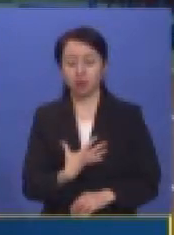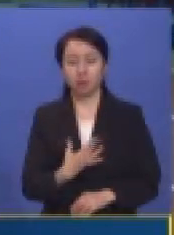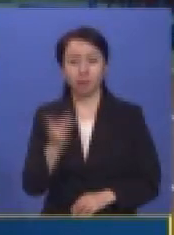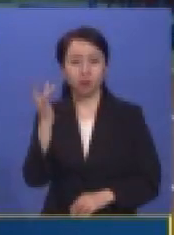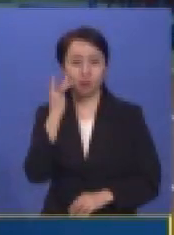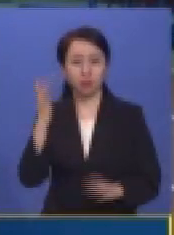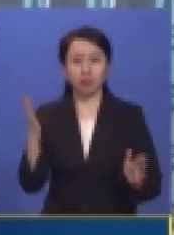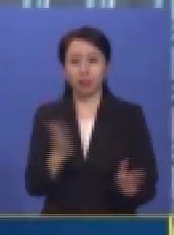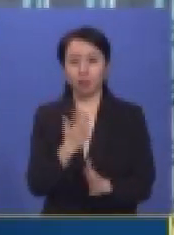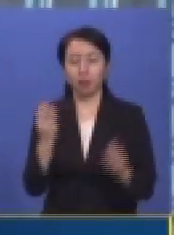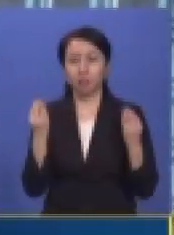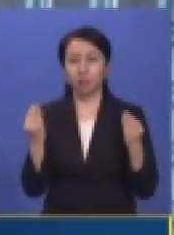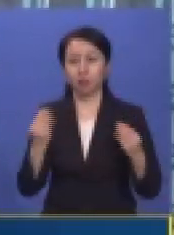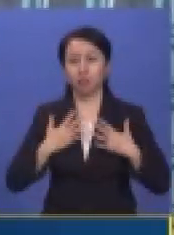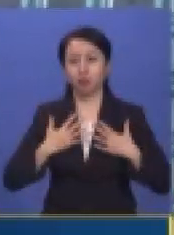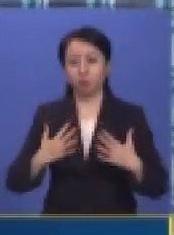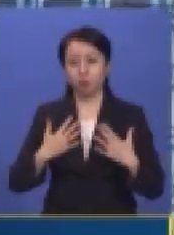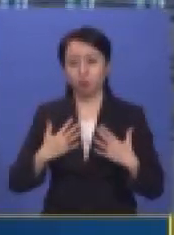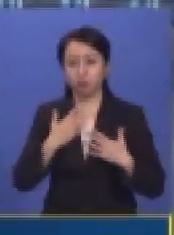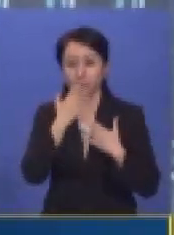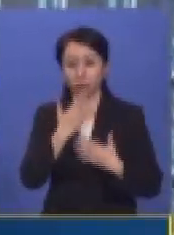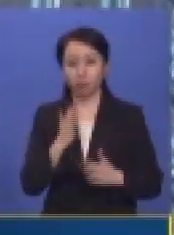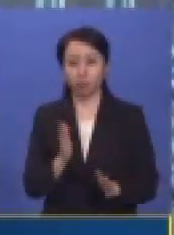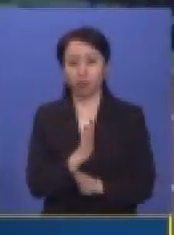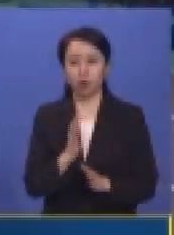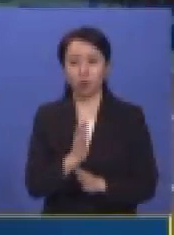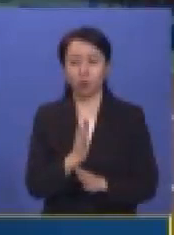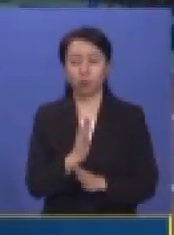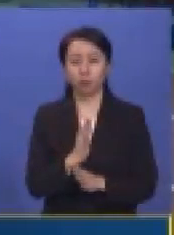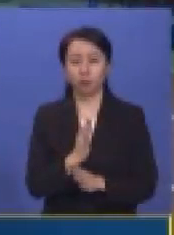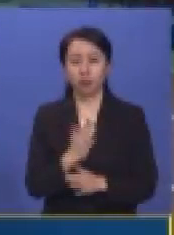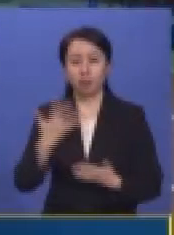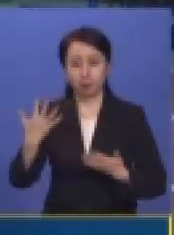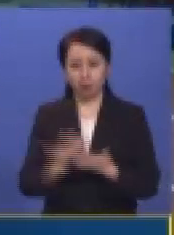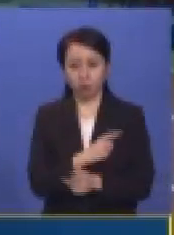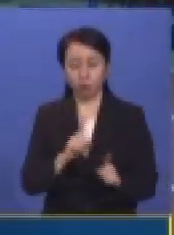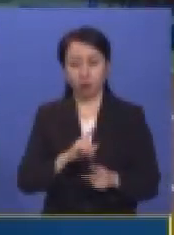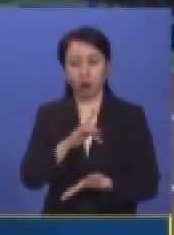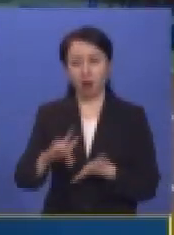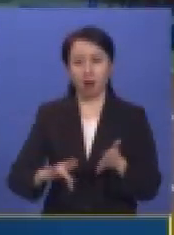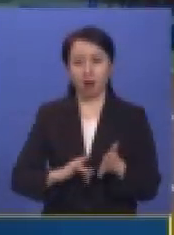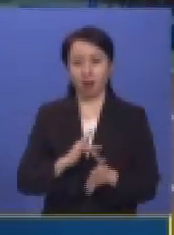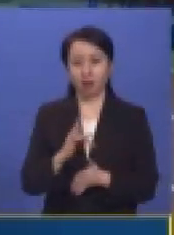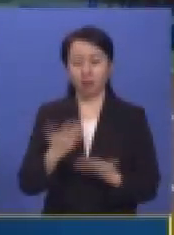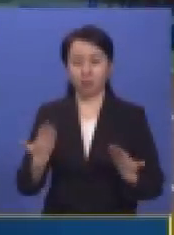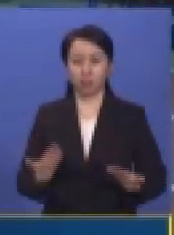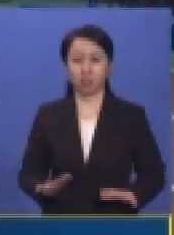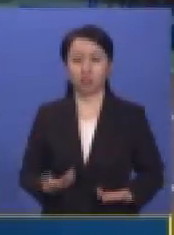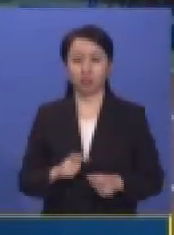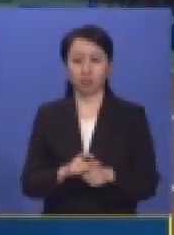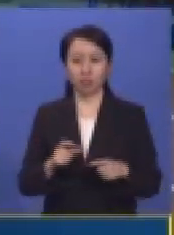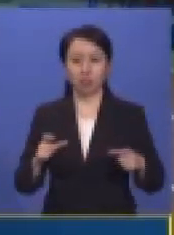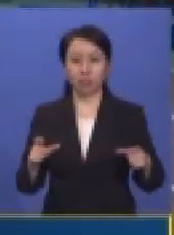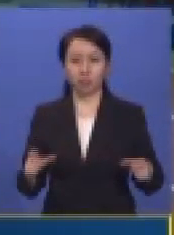природе, свежий воздух. Люблю природу. Пожелаю, да, чтобы наши городские жители